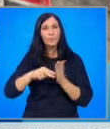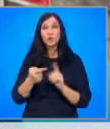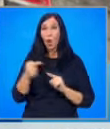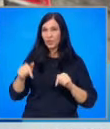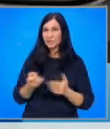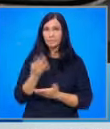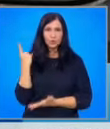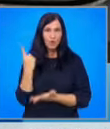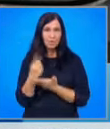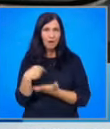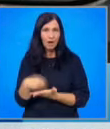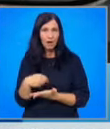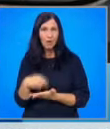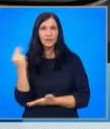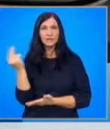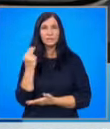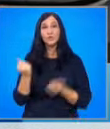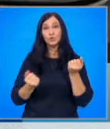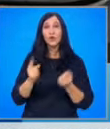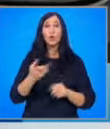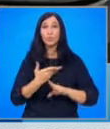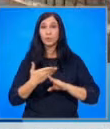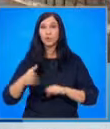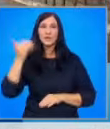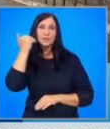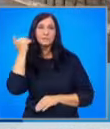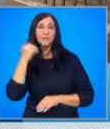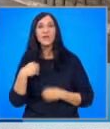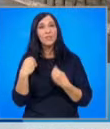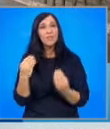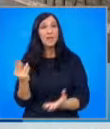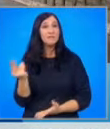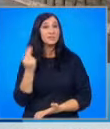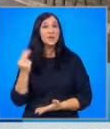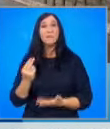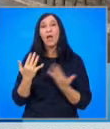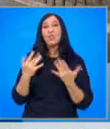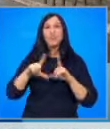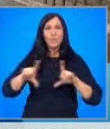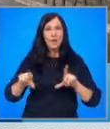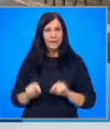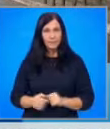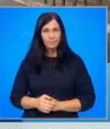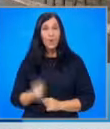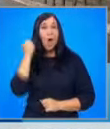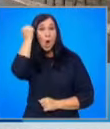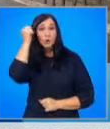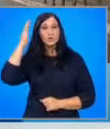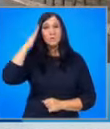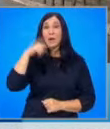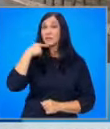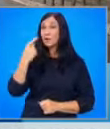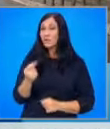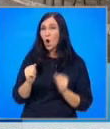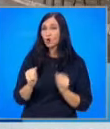днес да започне да налага глоби на сръбските шофьори, които продължават да използват издадени в Сърбия регистрационни номера. Косовският премиер